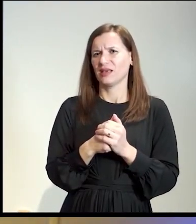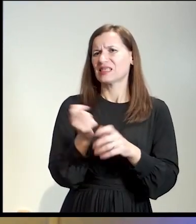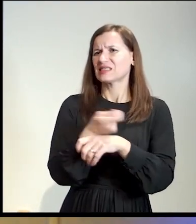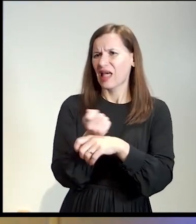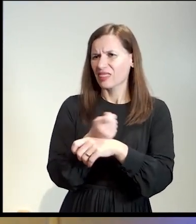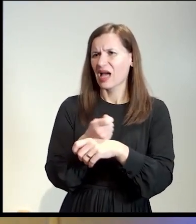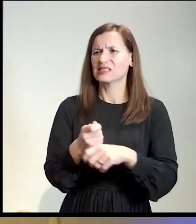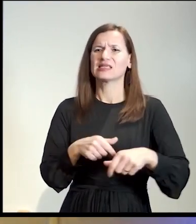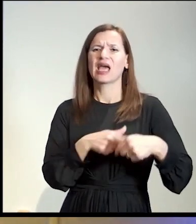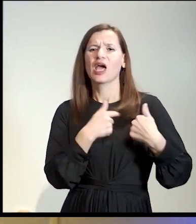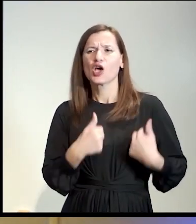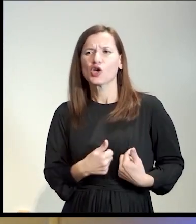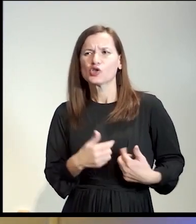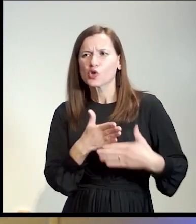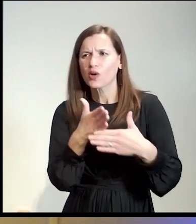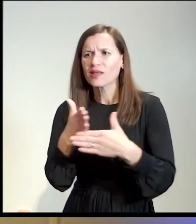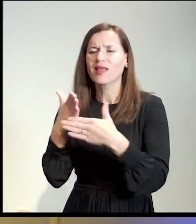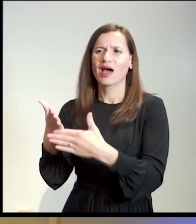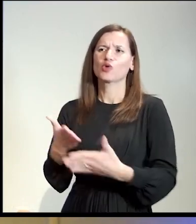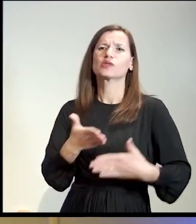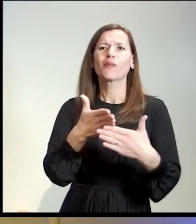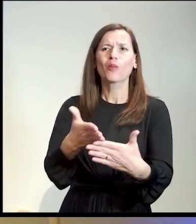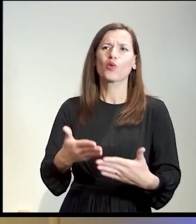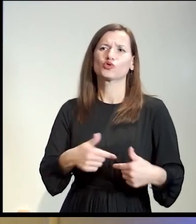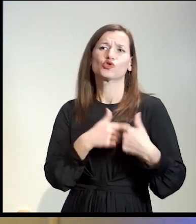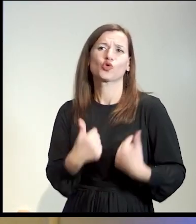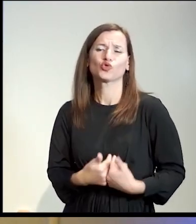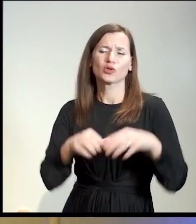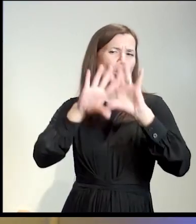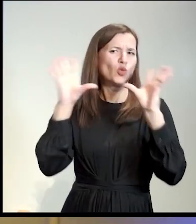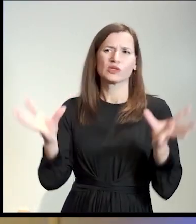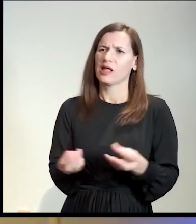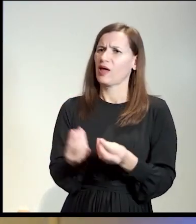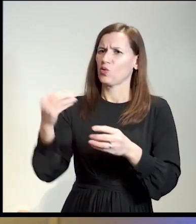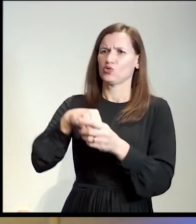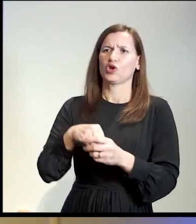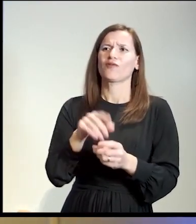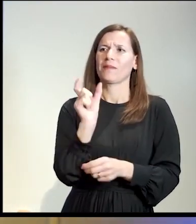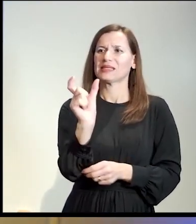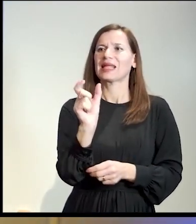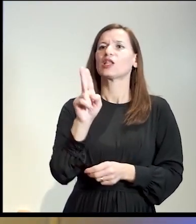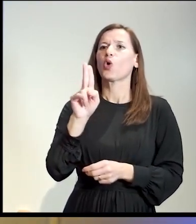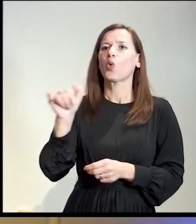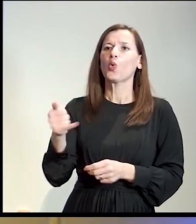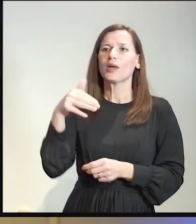sanacije, solidarnost, pomoč in sočutje, vse to je zajeto v besedi ujma, ki je beseda